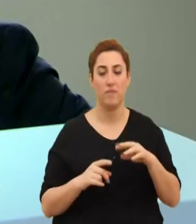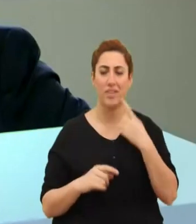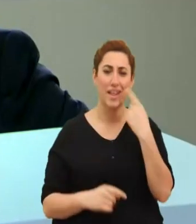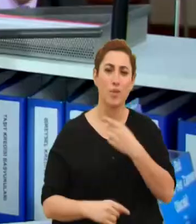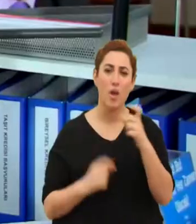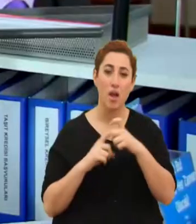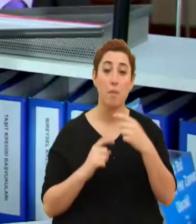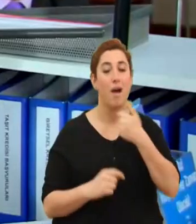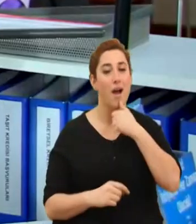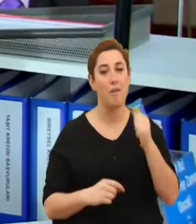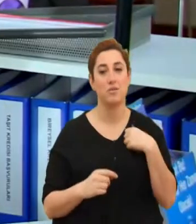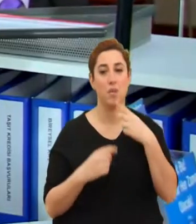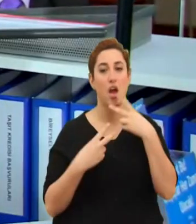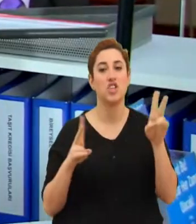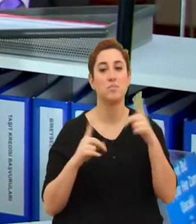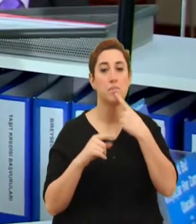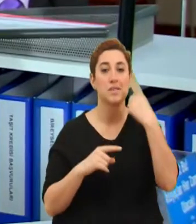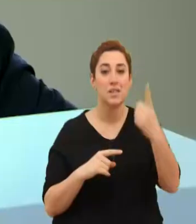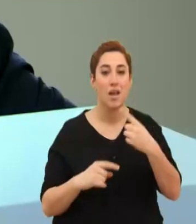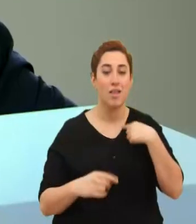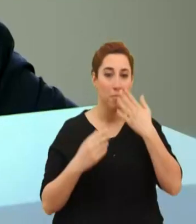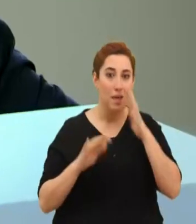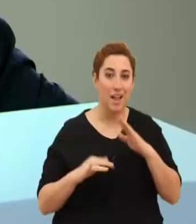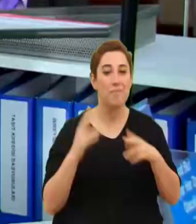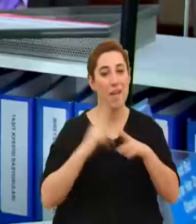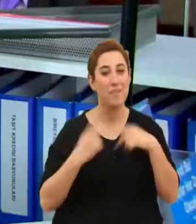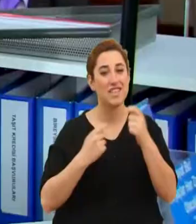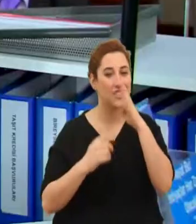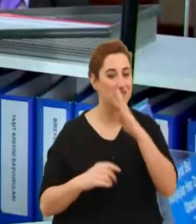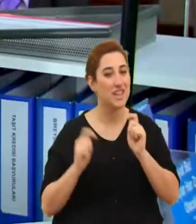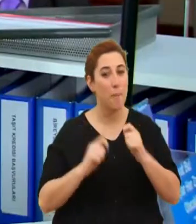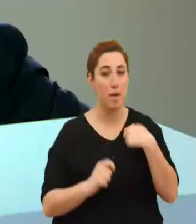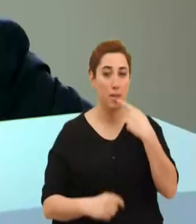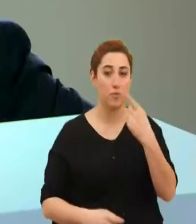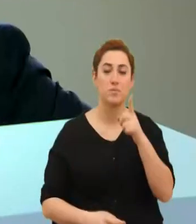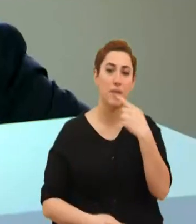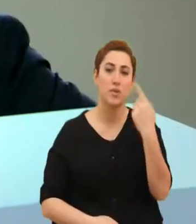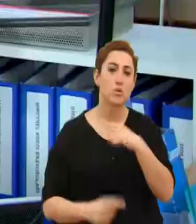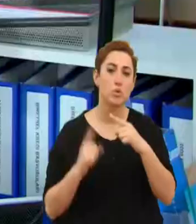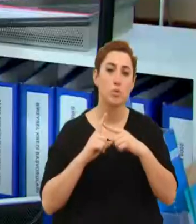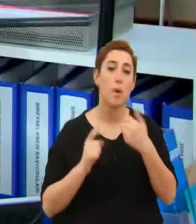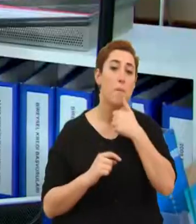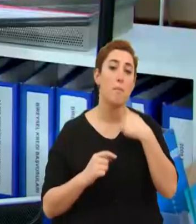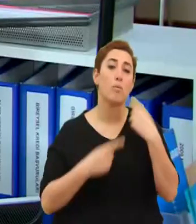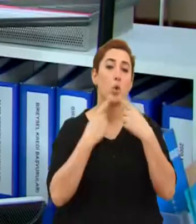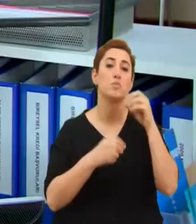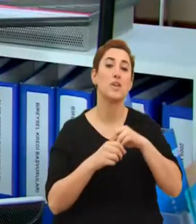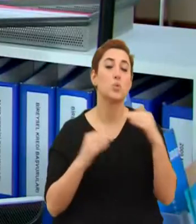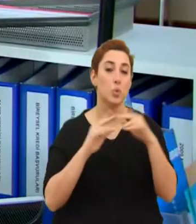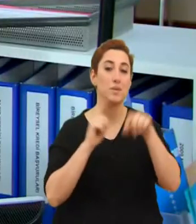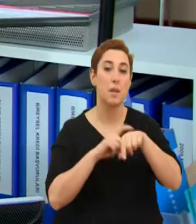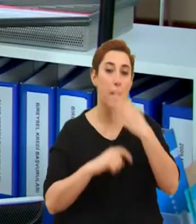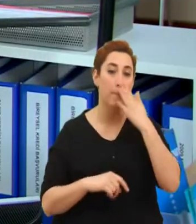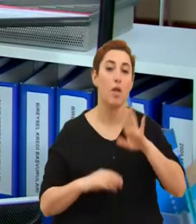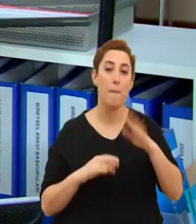Ne diyorsun Erdem? Abiciğim, açılmam zaten bir sene sürdü. Yani bir an önce işi resmiyete dökelim diyorum. Sen ne diyorsun Tuğba'cığım? Babamla konuşmak için uygun